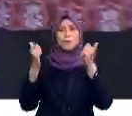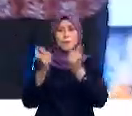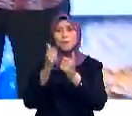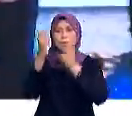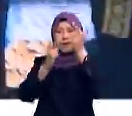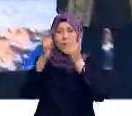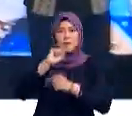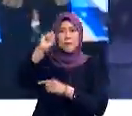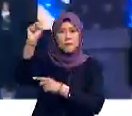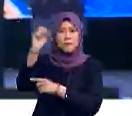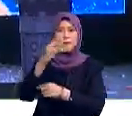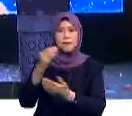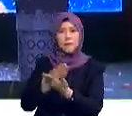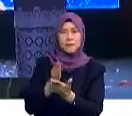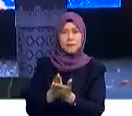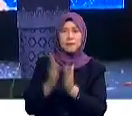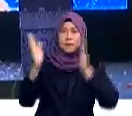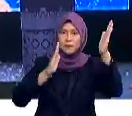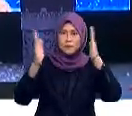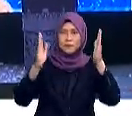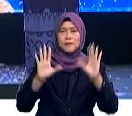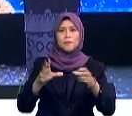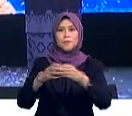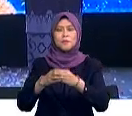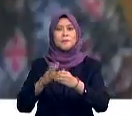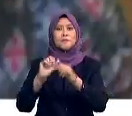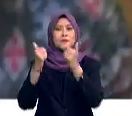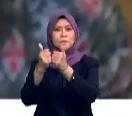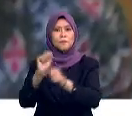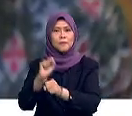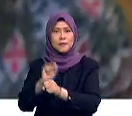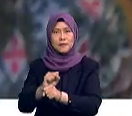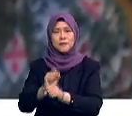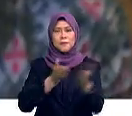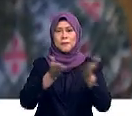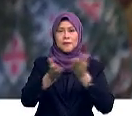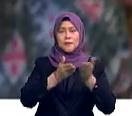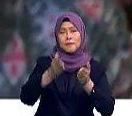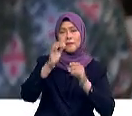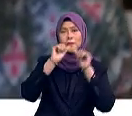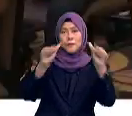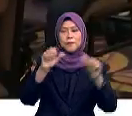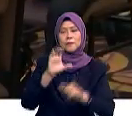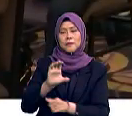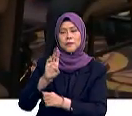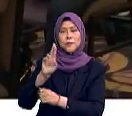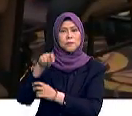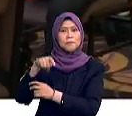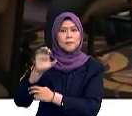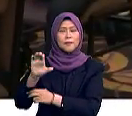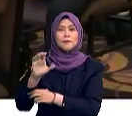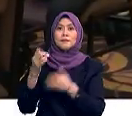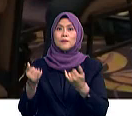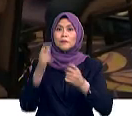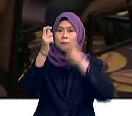Sabah, Persatuan Hotel Bajet Malaysia dan Kongres Kesatuan Pekerja Dalam Perkhidmatan Awam QPEX. Sementara itu, Ketua Pengarah